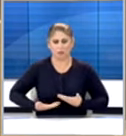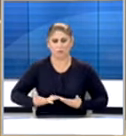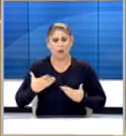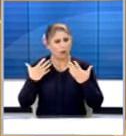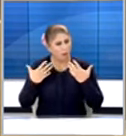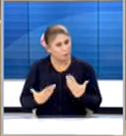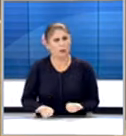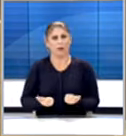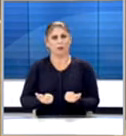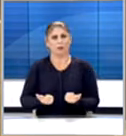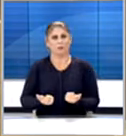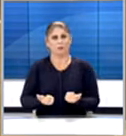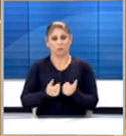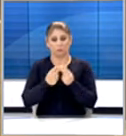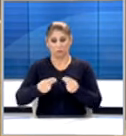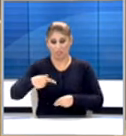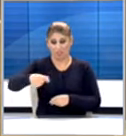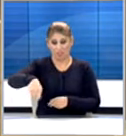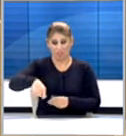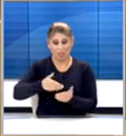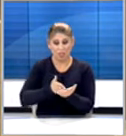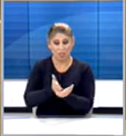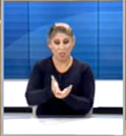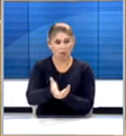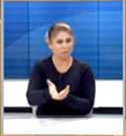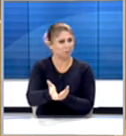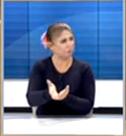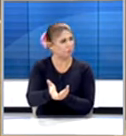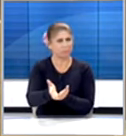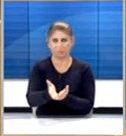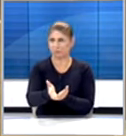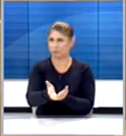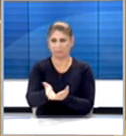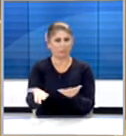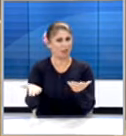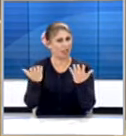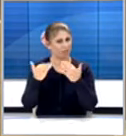Απόδοση της δικαιοσύνης δεν υπάρχει.